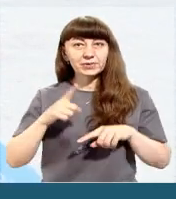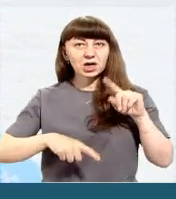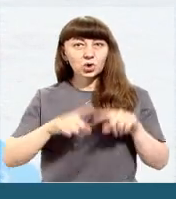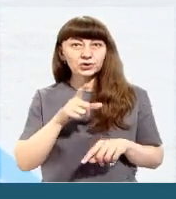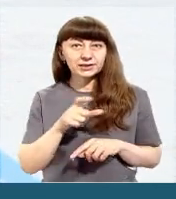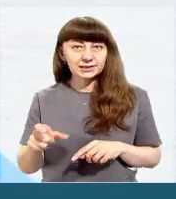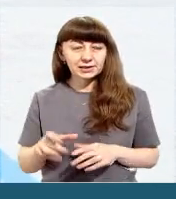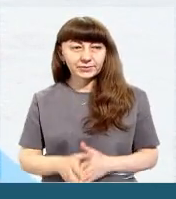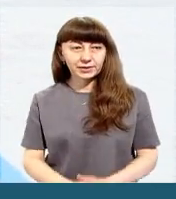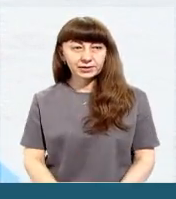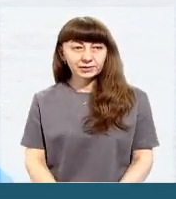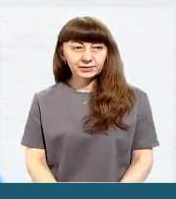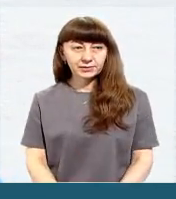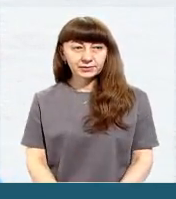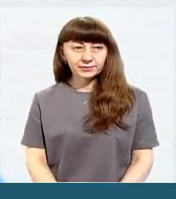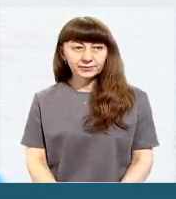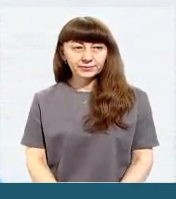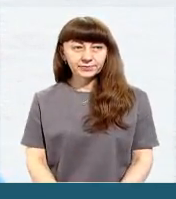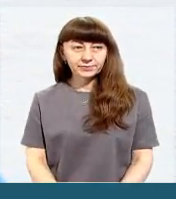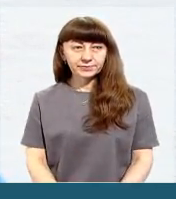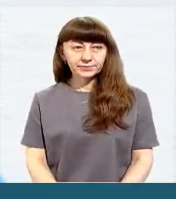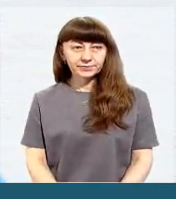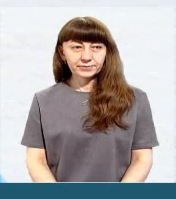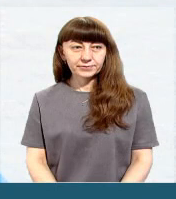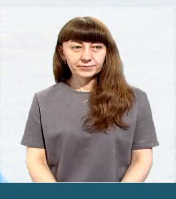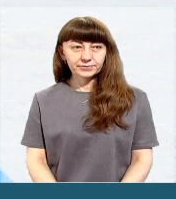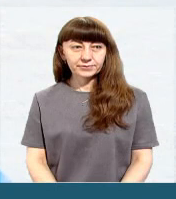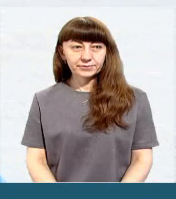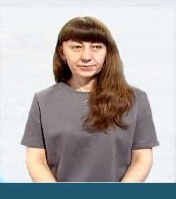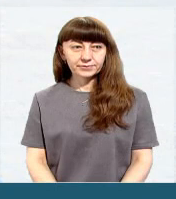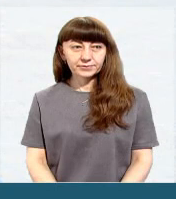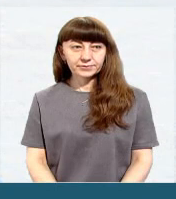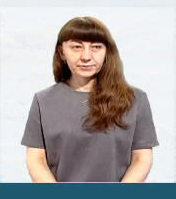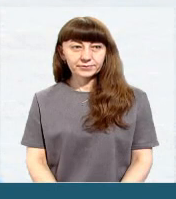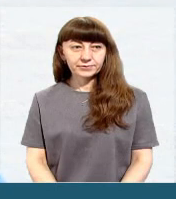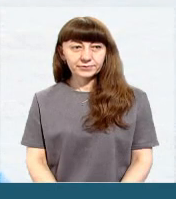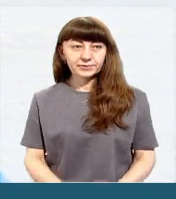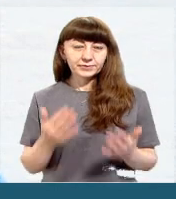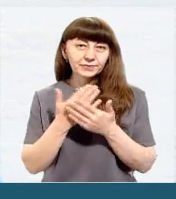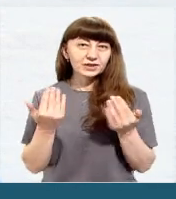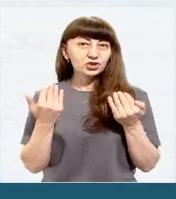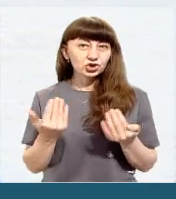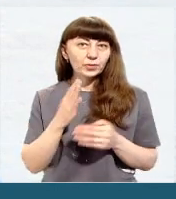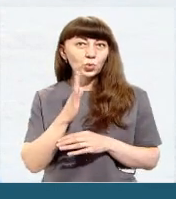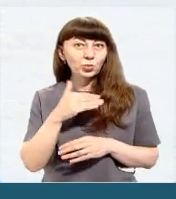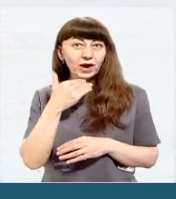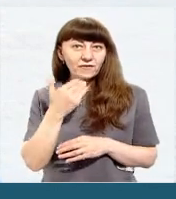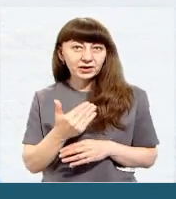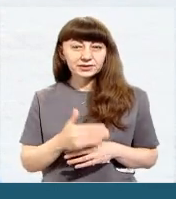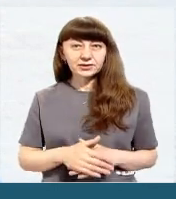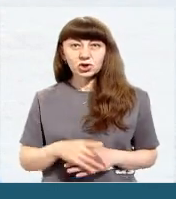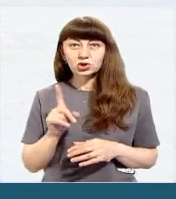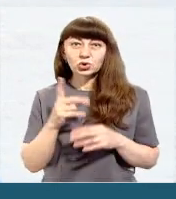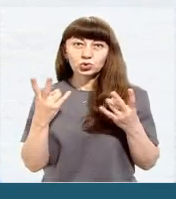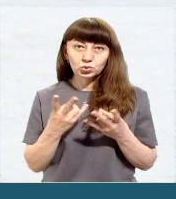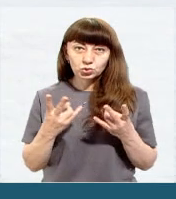когда... потому как родители не знают, о чем говорить с детьми, как говорить с детьми. И мы сейчас будем говорить о том, что